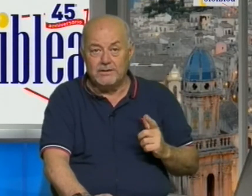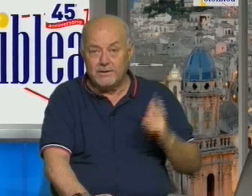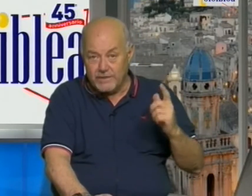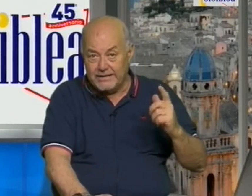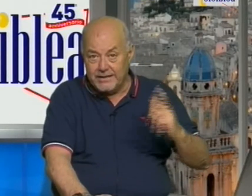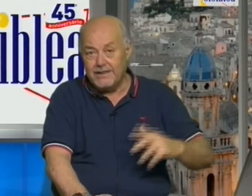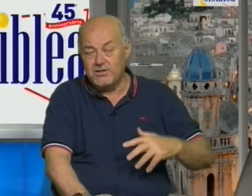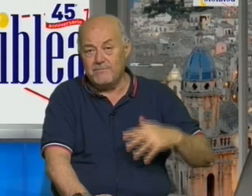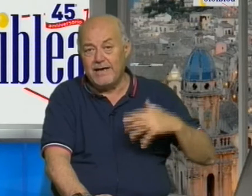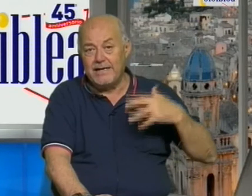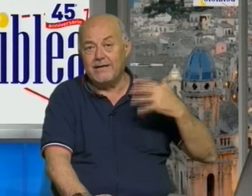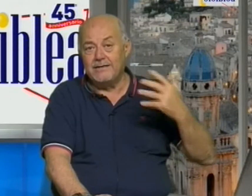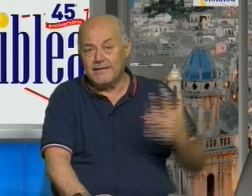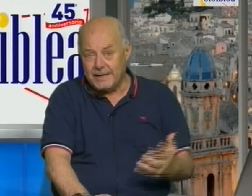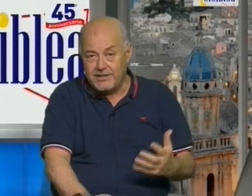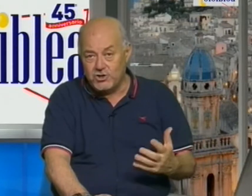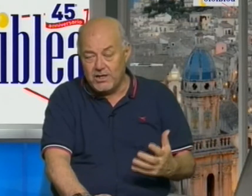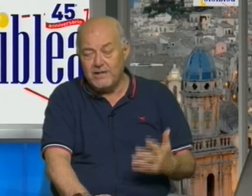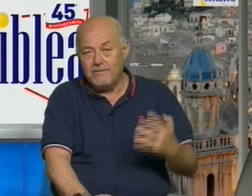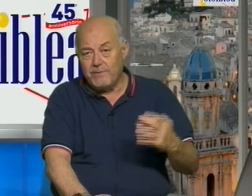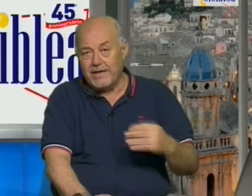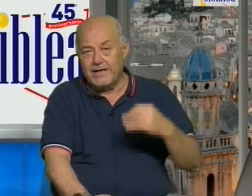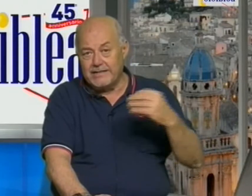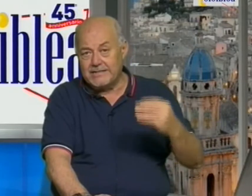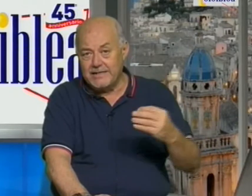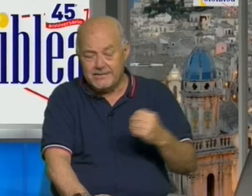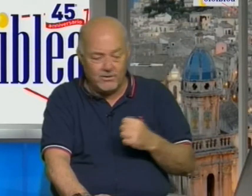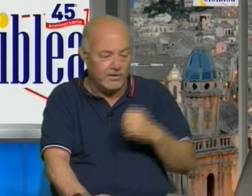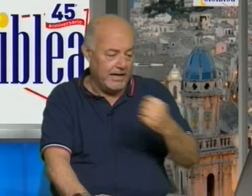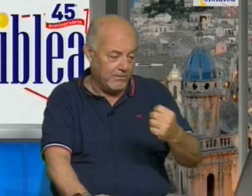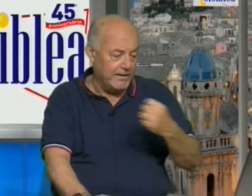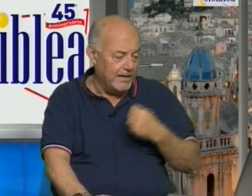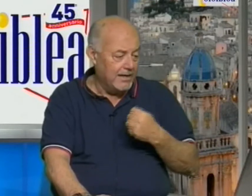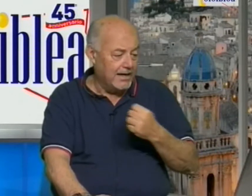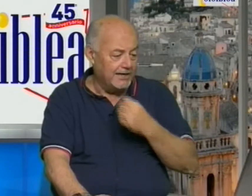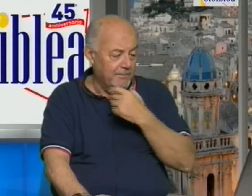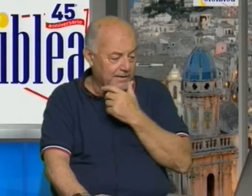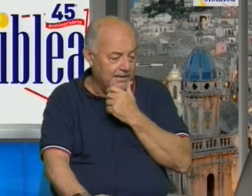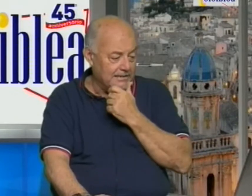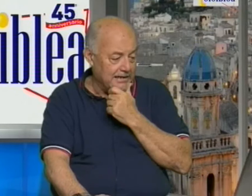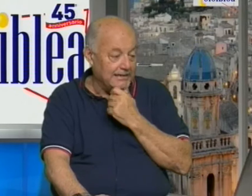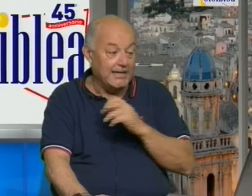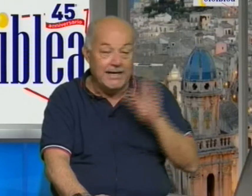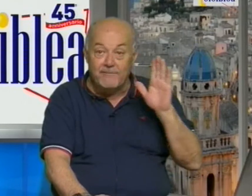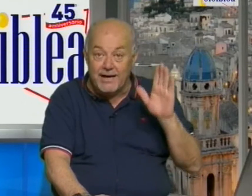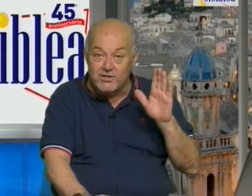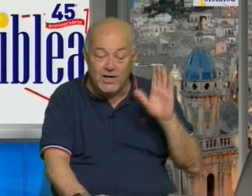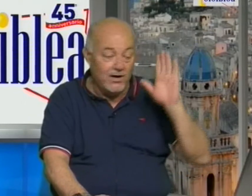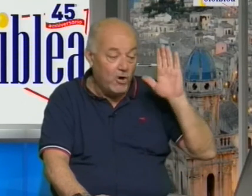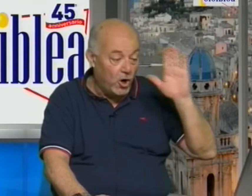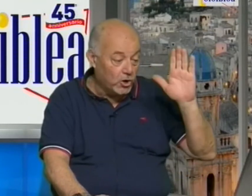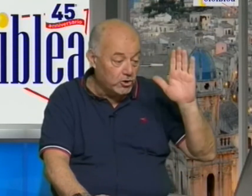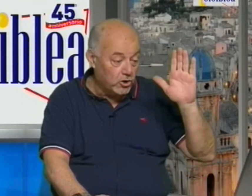Dortmund. Quindi la Germania cresce per le destinazioni e quindi arriva a partenza da Catania. La